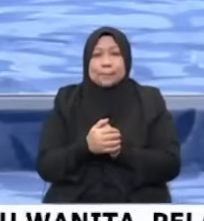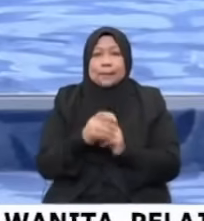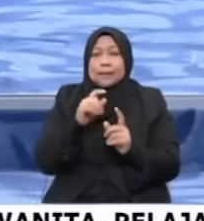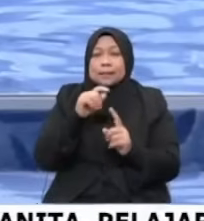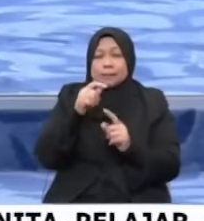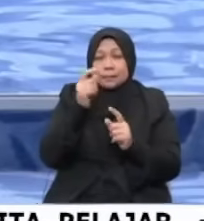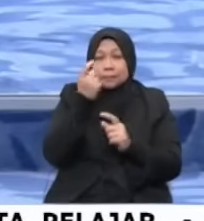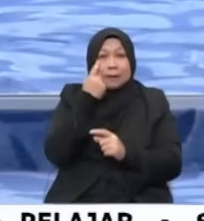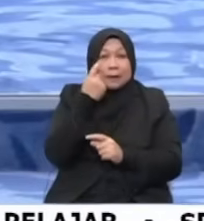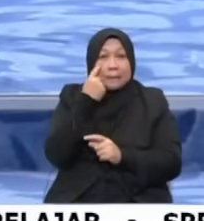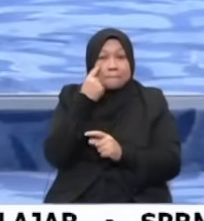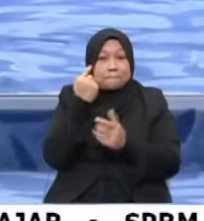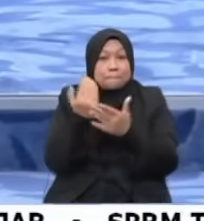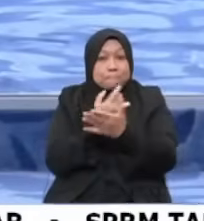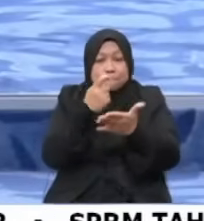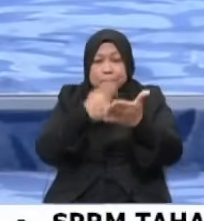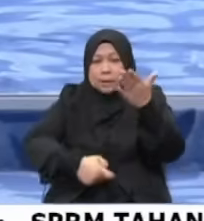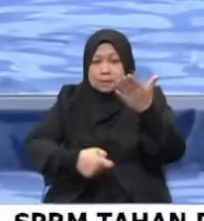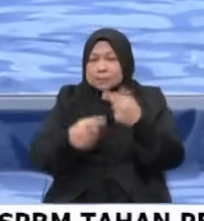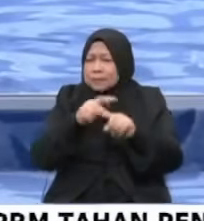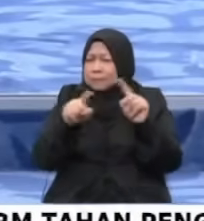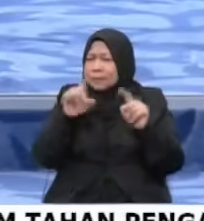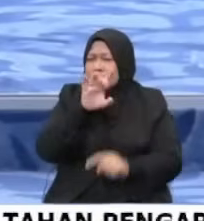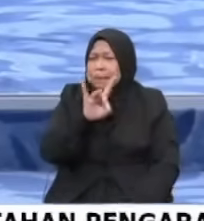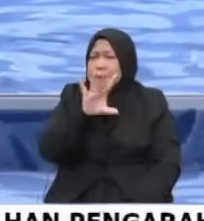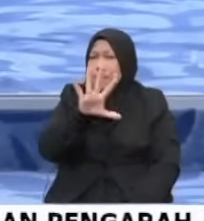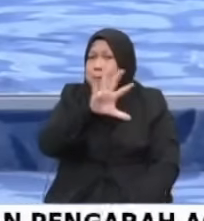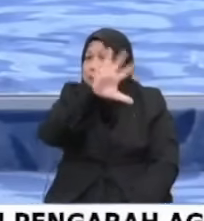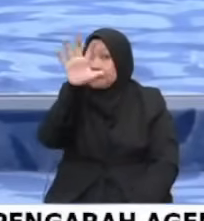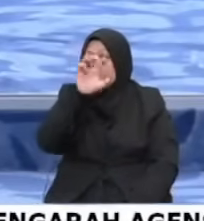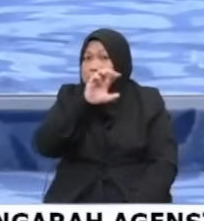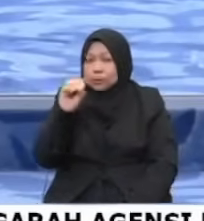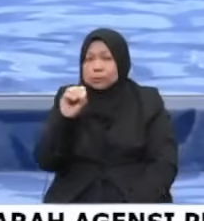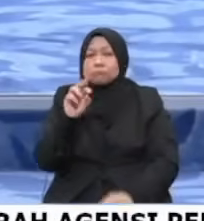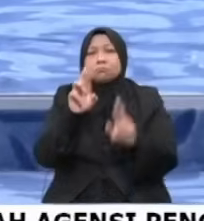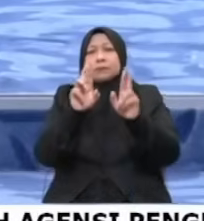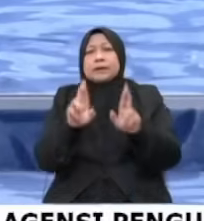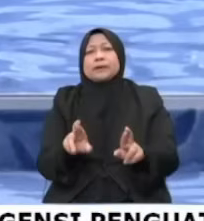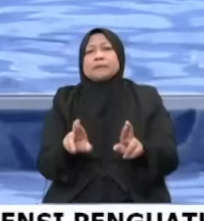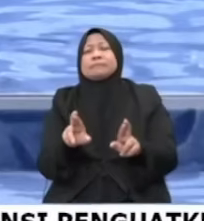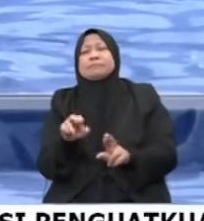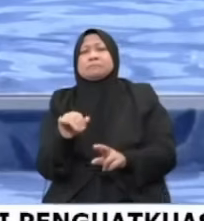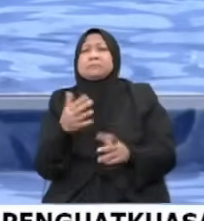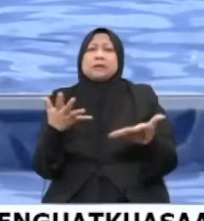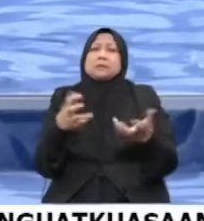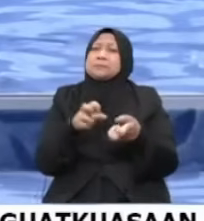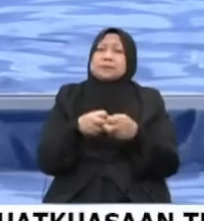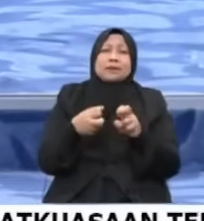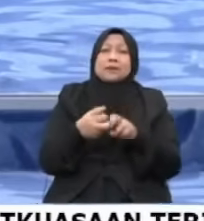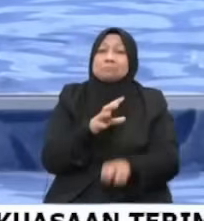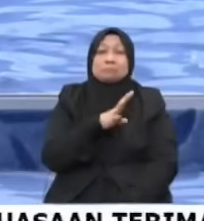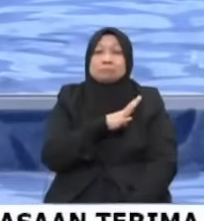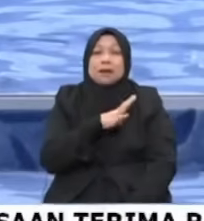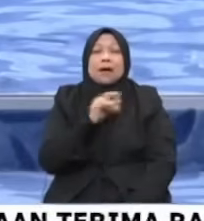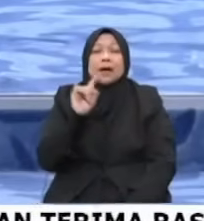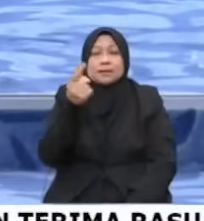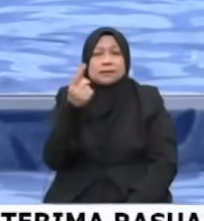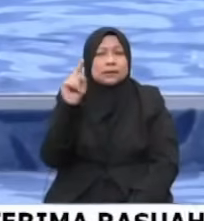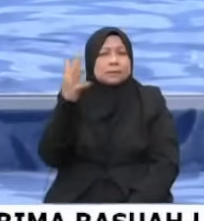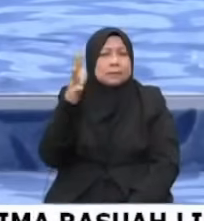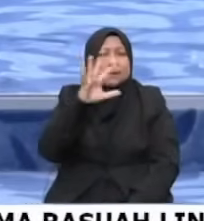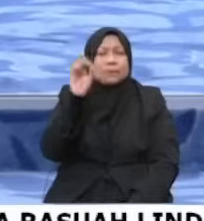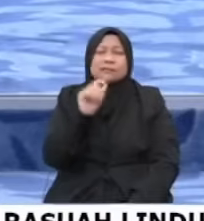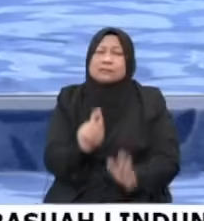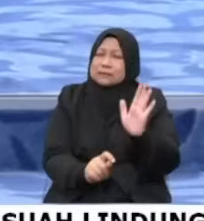tarif baru tetapi 85% Dar rakyat tidak terkesan hanya 15%